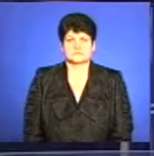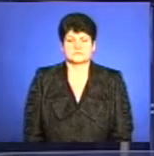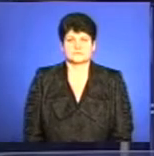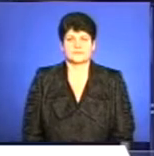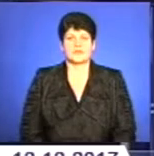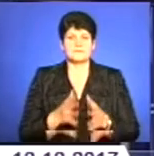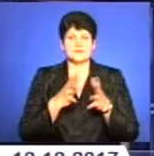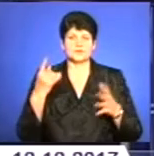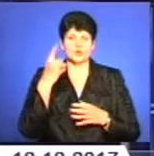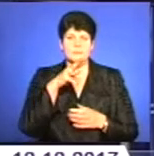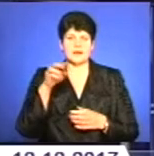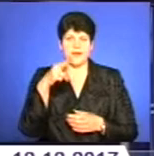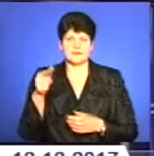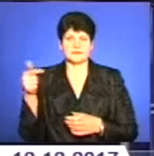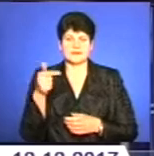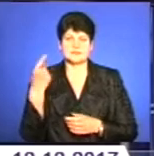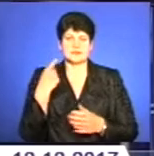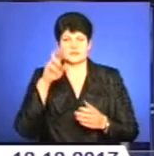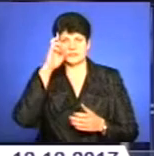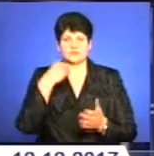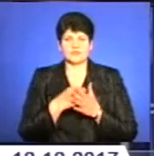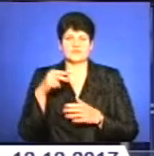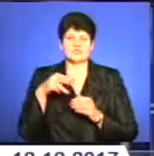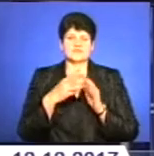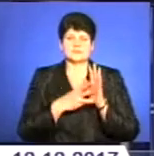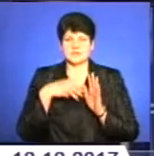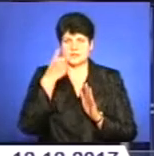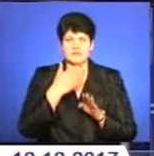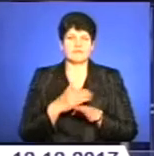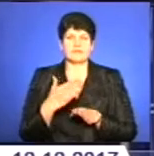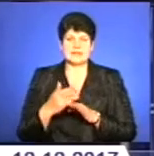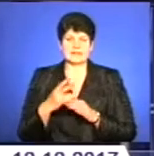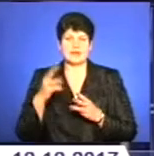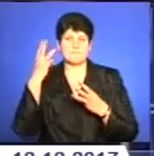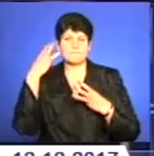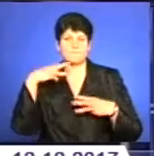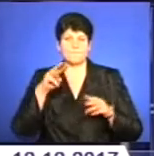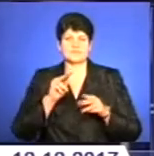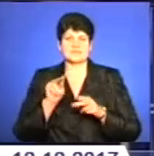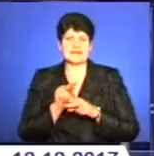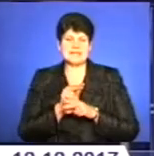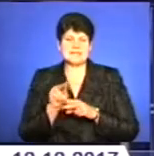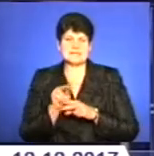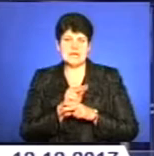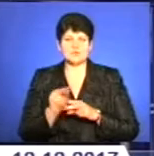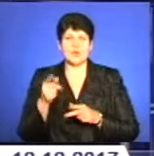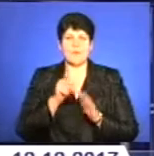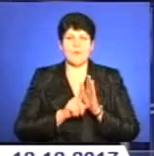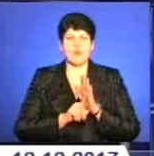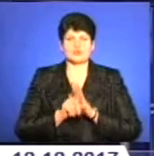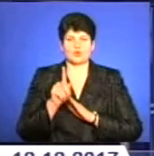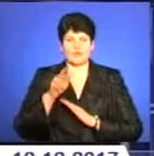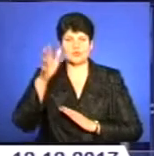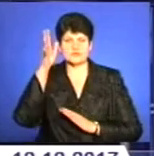Більше 1 мільярда гривень з держбюджету на 2018 рік виділили на модернізацію початкової освіти. Зокрема,